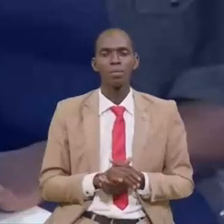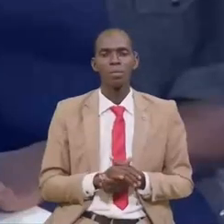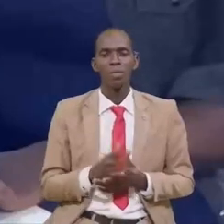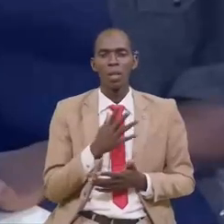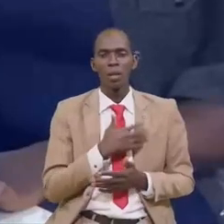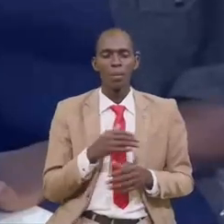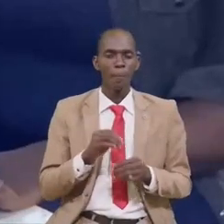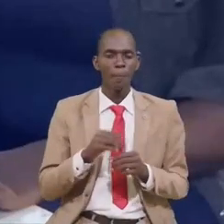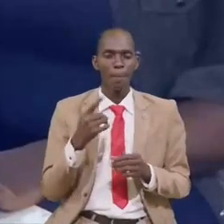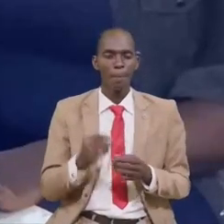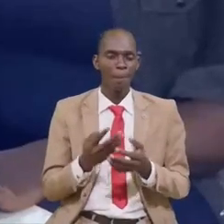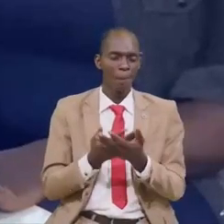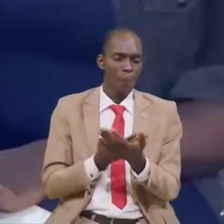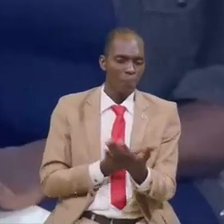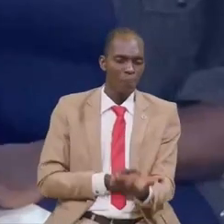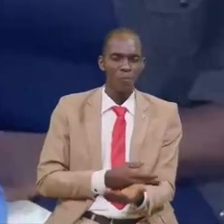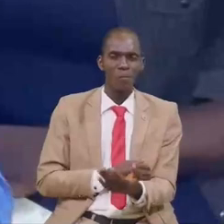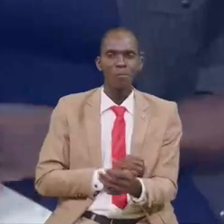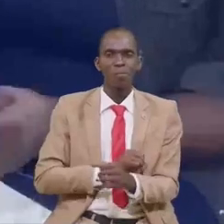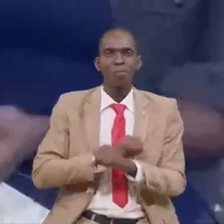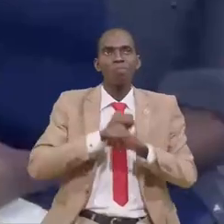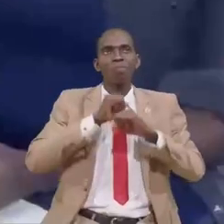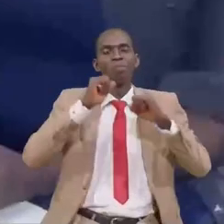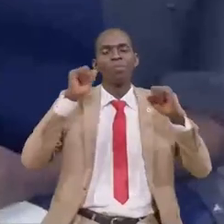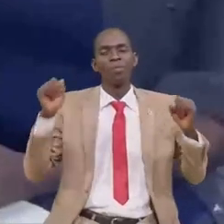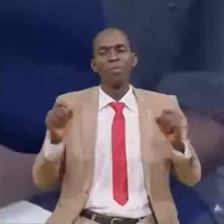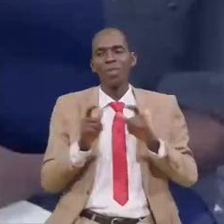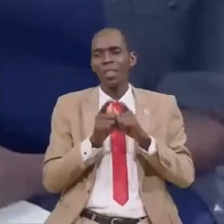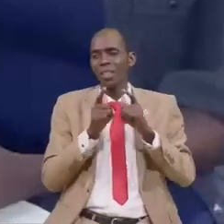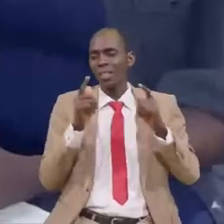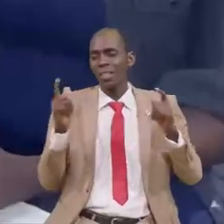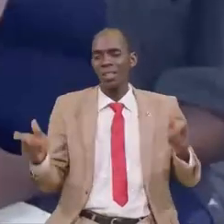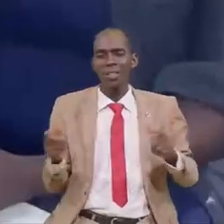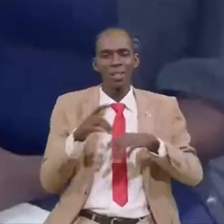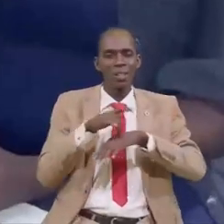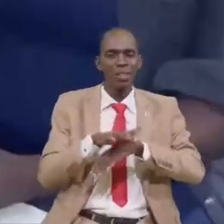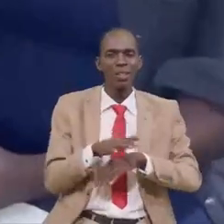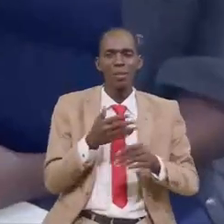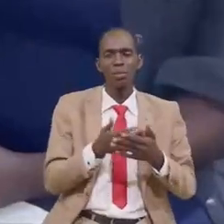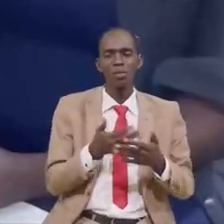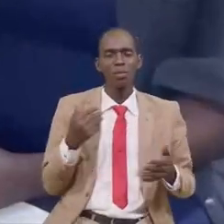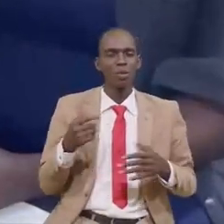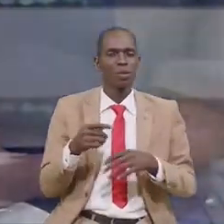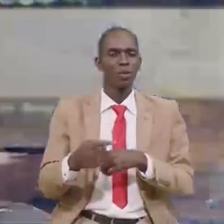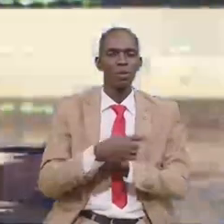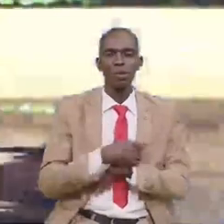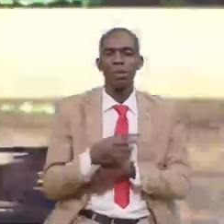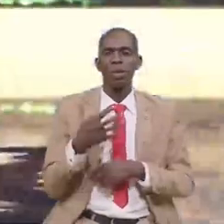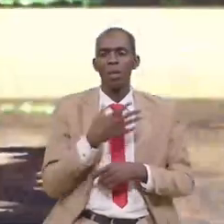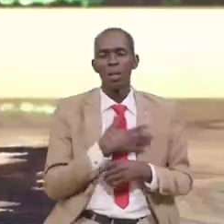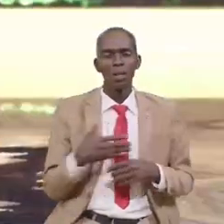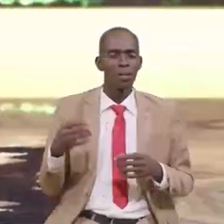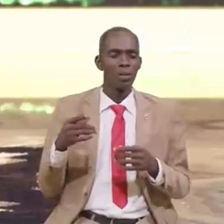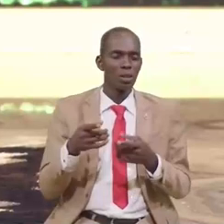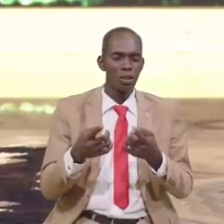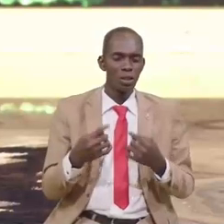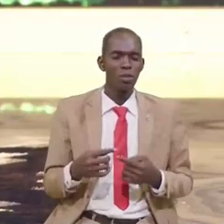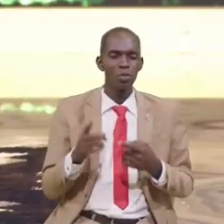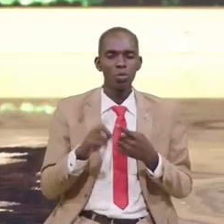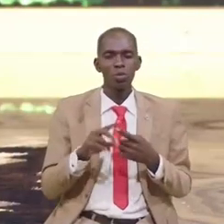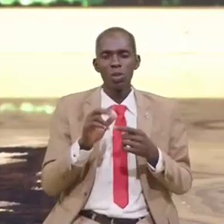matin, pendant qu'il faisait encore très sombre, il se leva et sortit pour aller dans un lieu